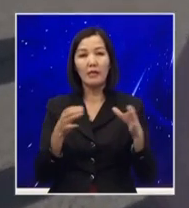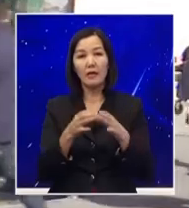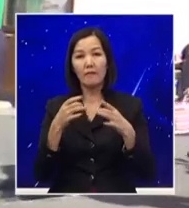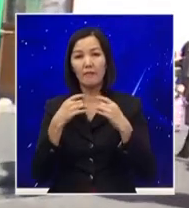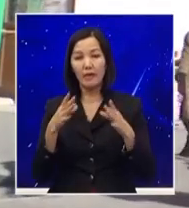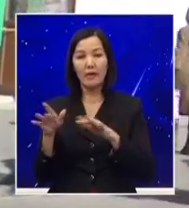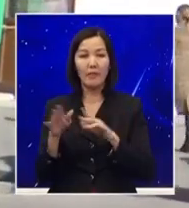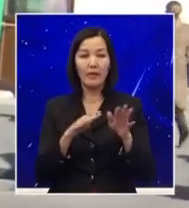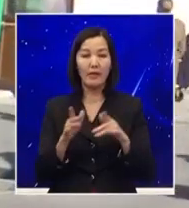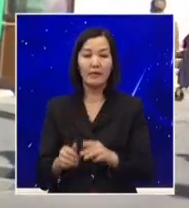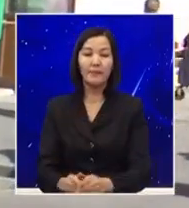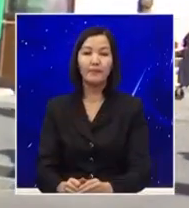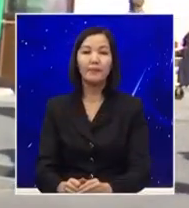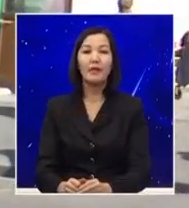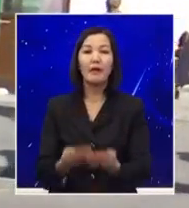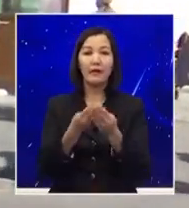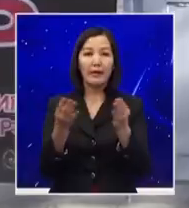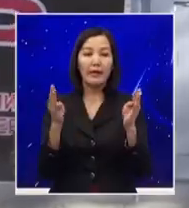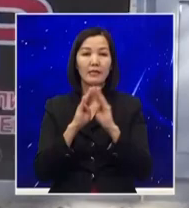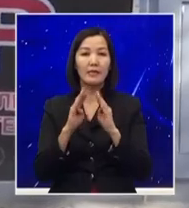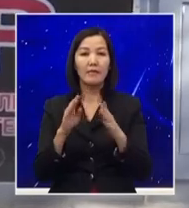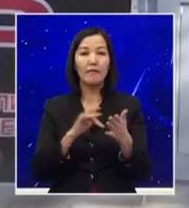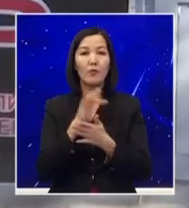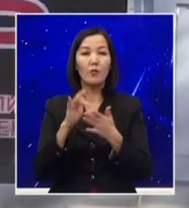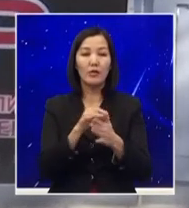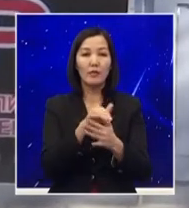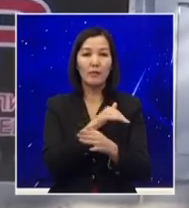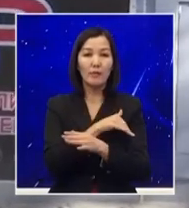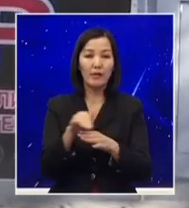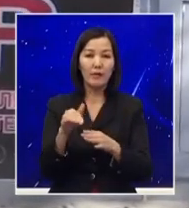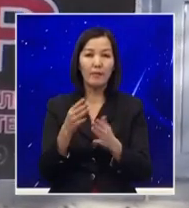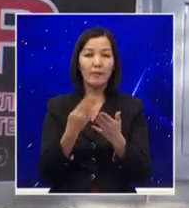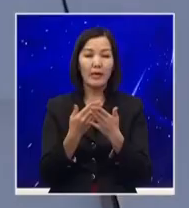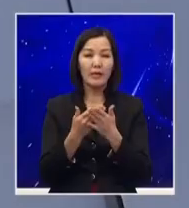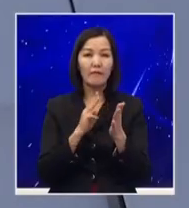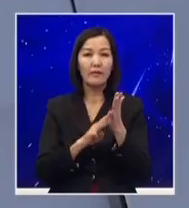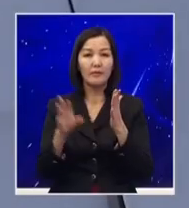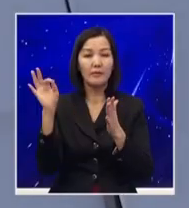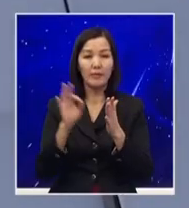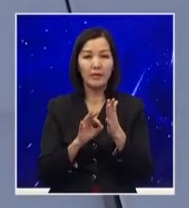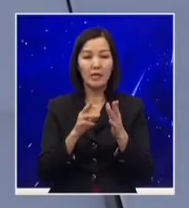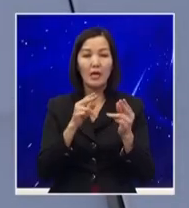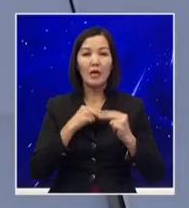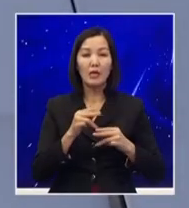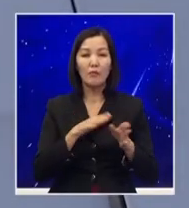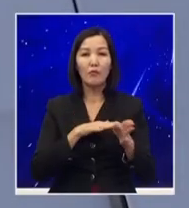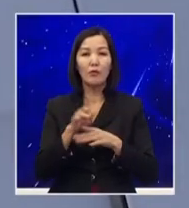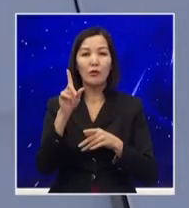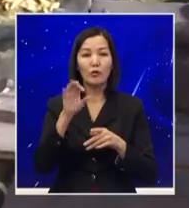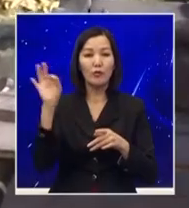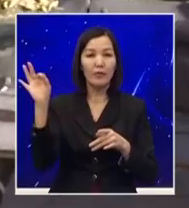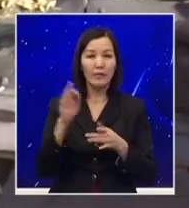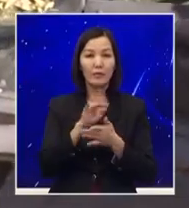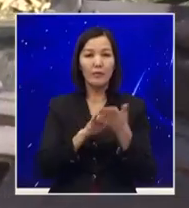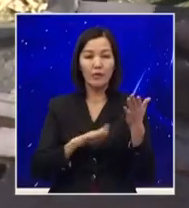мероприятий. Добавлю, карантинные меры на улицах города соблюдают порядка 80% населения. Работа по достижению 100% результата